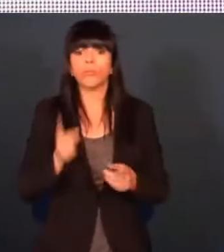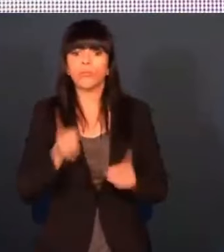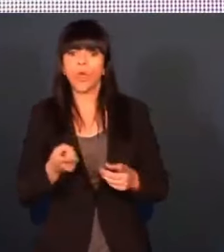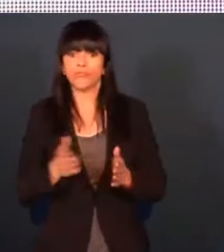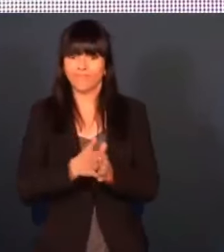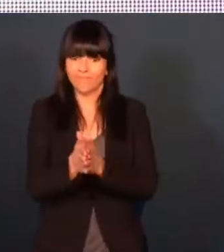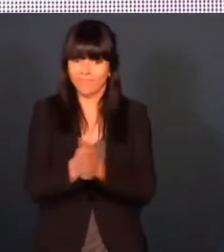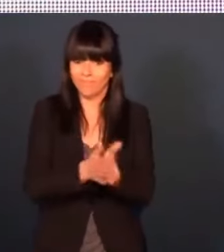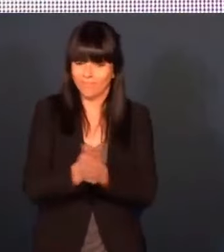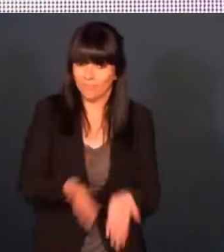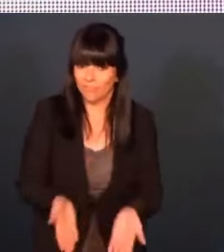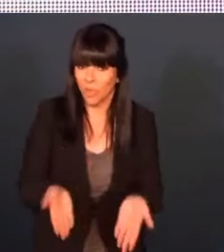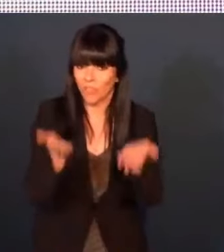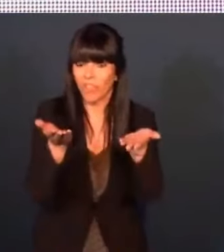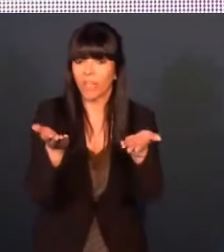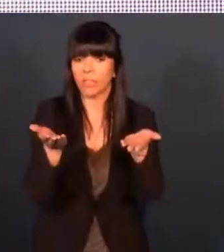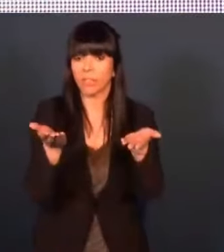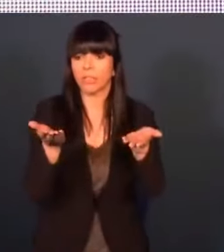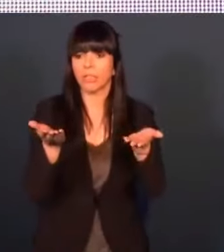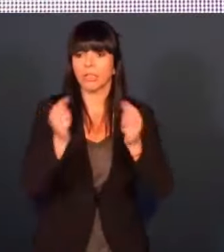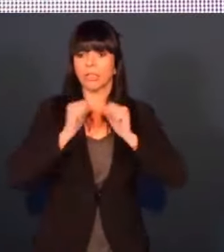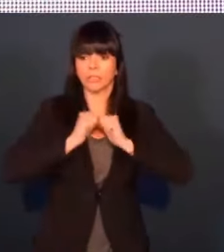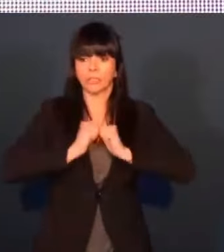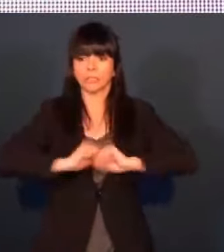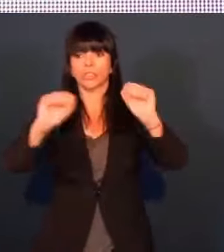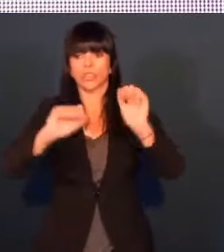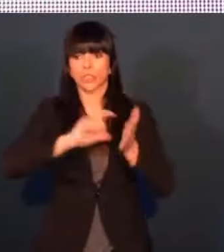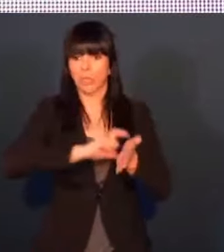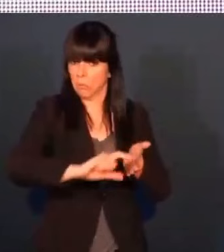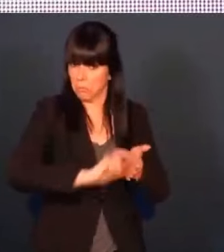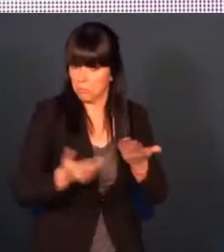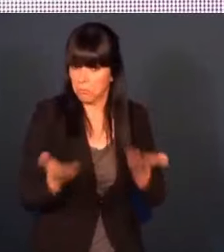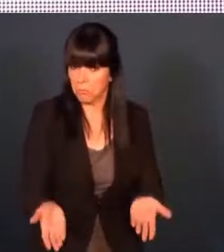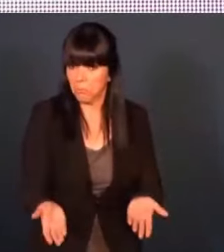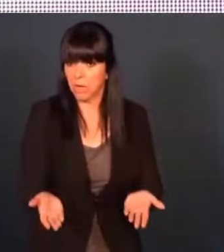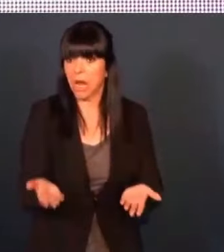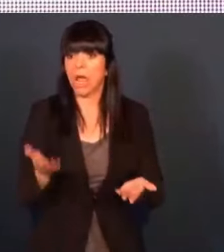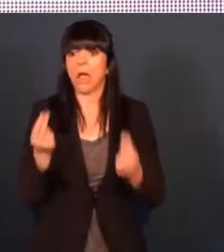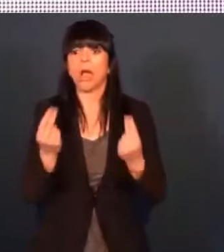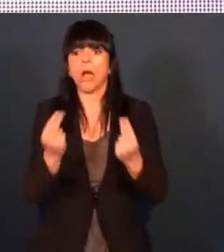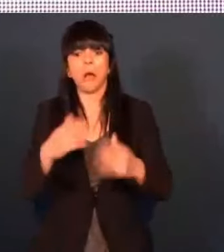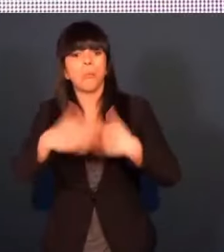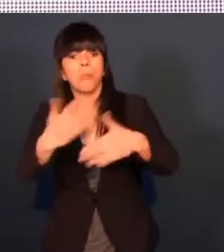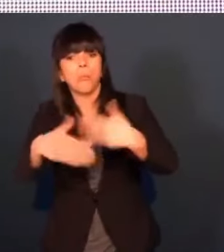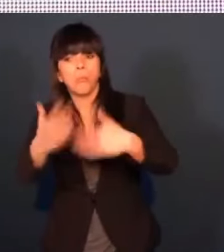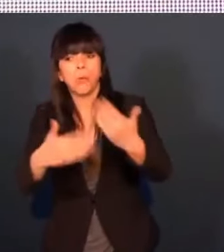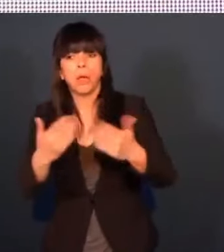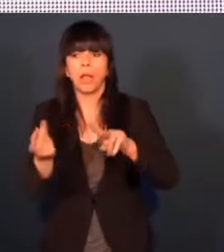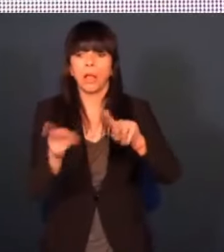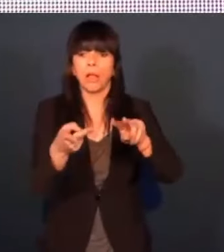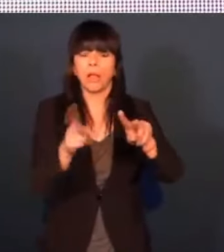мотивират и съответно защитят текстовете, които биха придвижили България напред в осъществяваните реформи. На втория